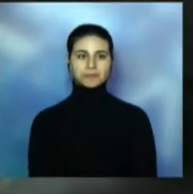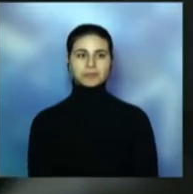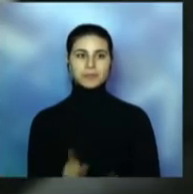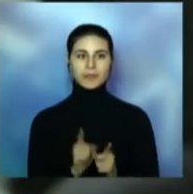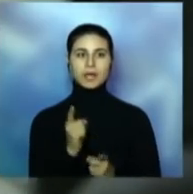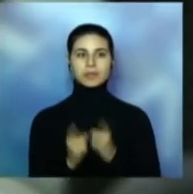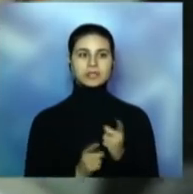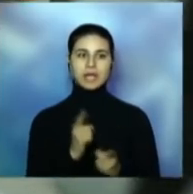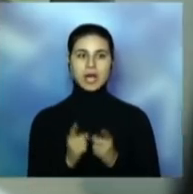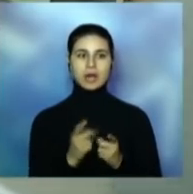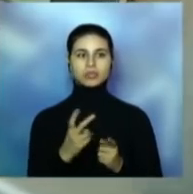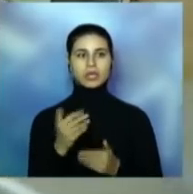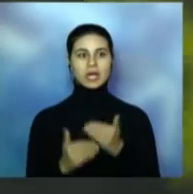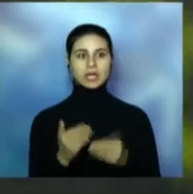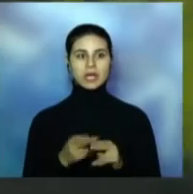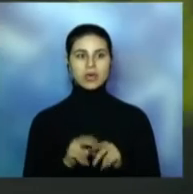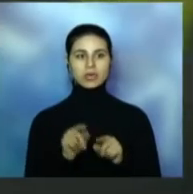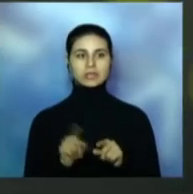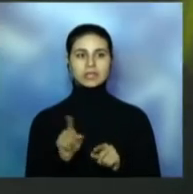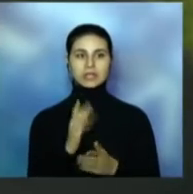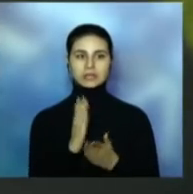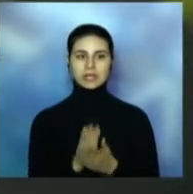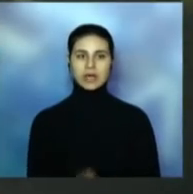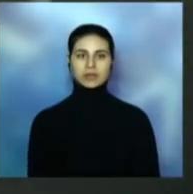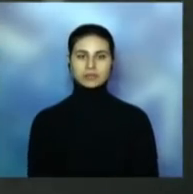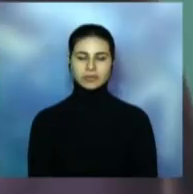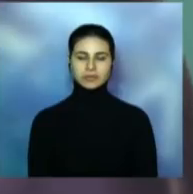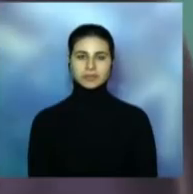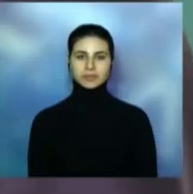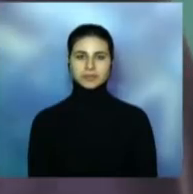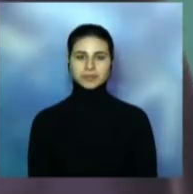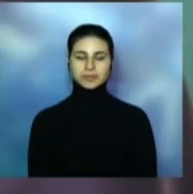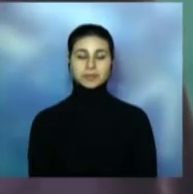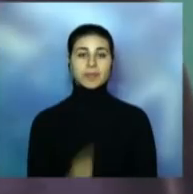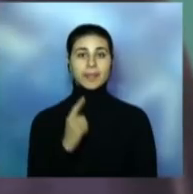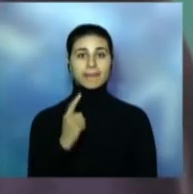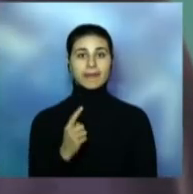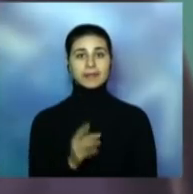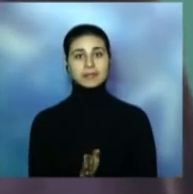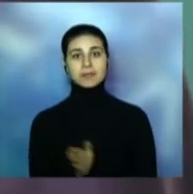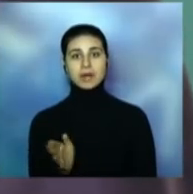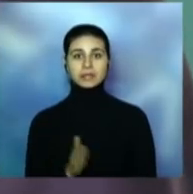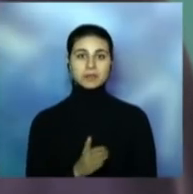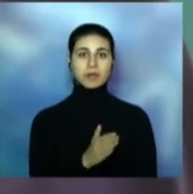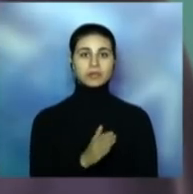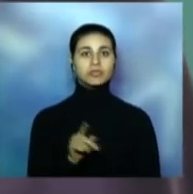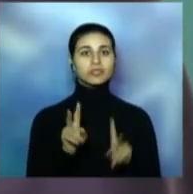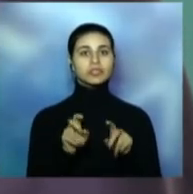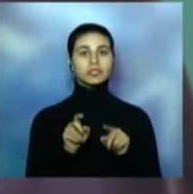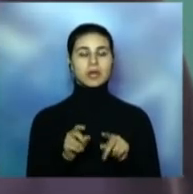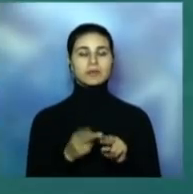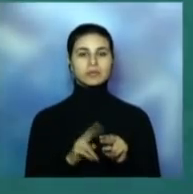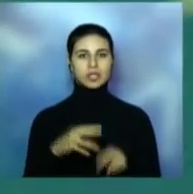დაალაგო. გადალახო ის ბარიერი რაც გაქვს. ერთი ნაბიჯი მარცხნივ, ერთი ნაბიჯი მარჯვნივ ნიშნავს